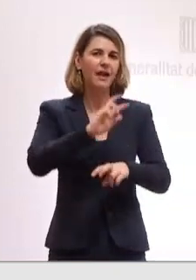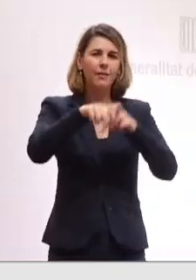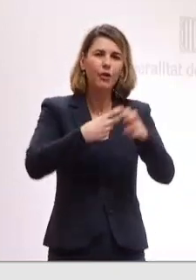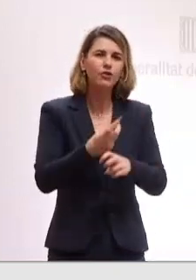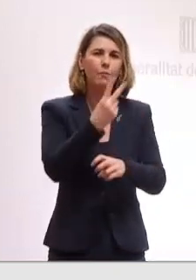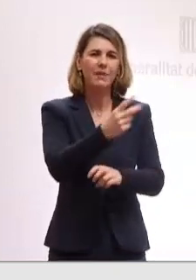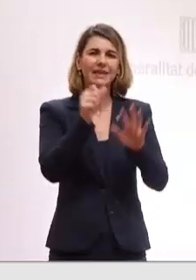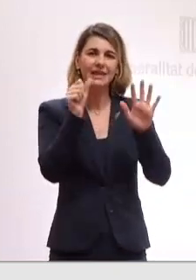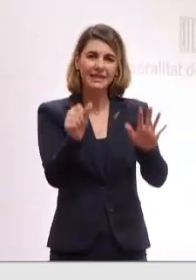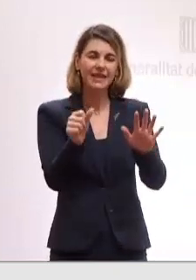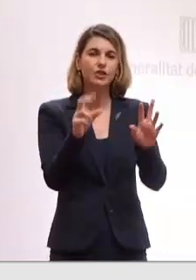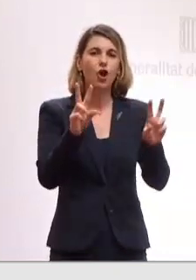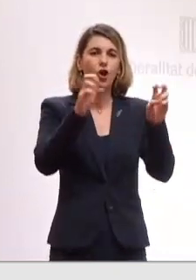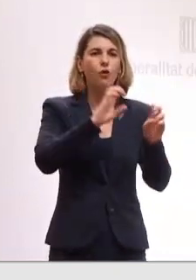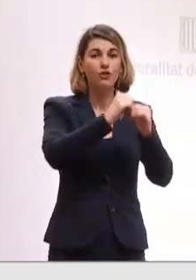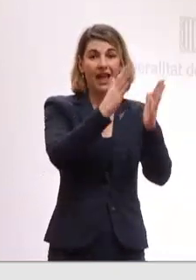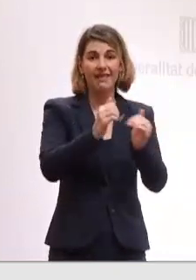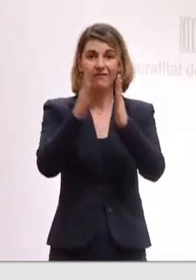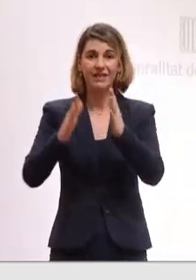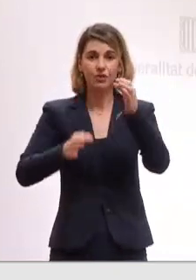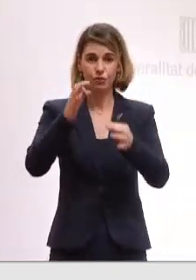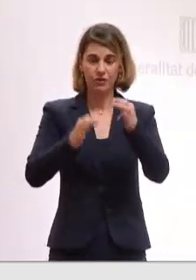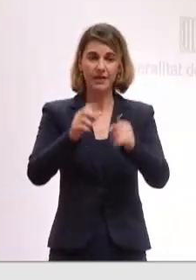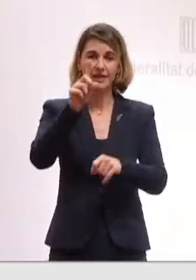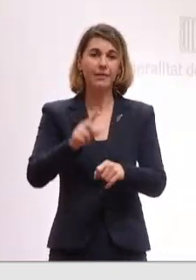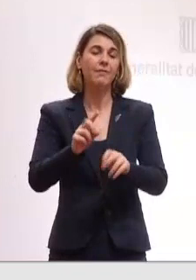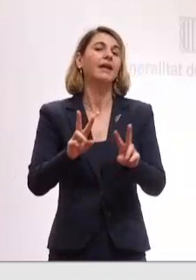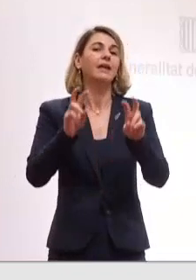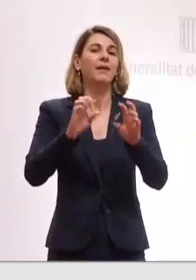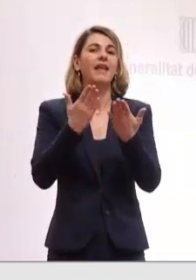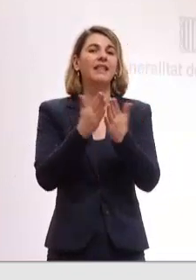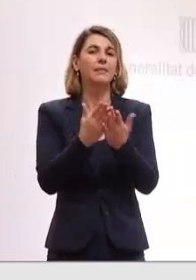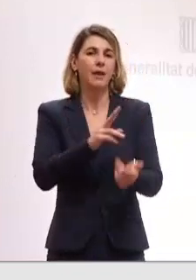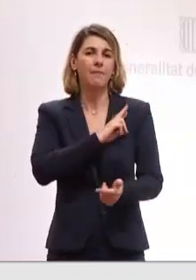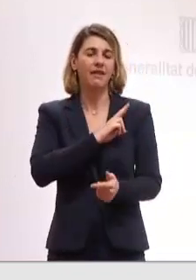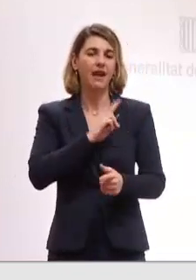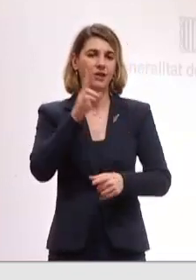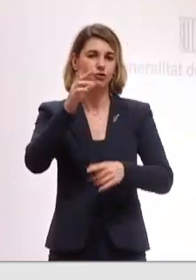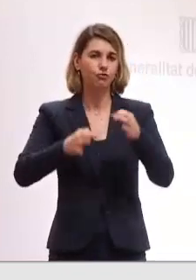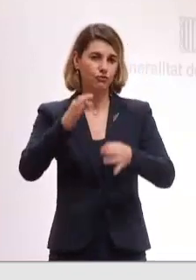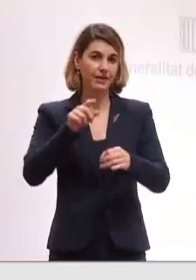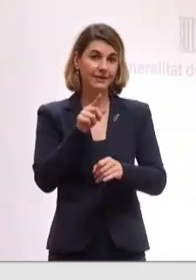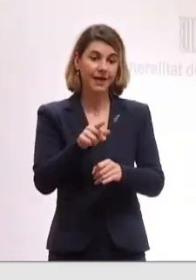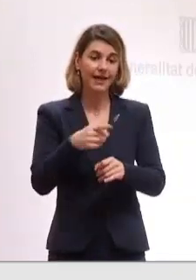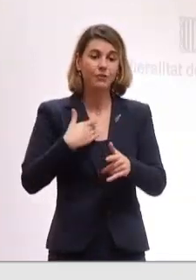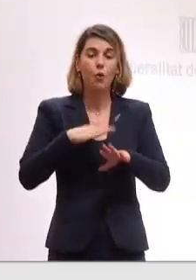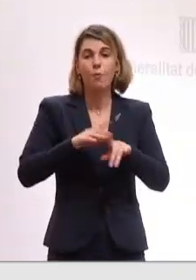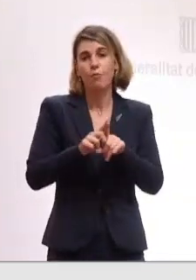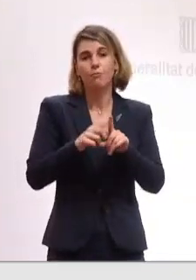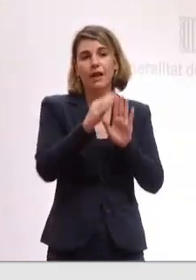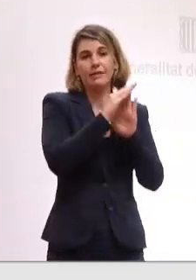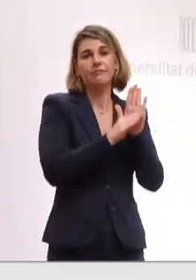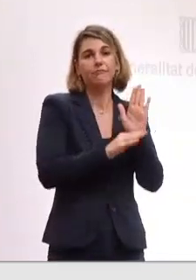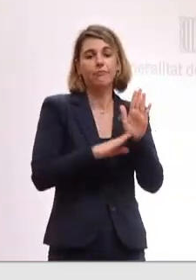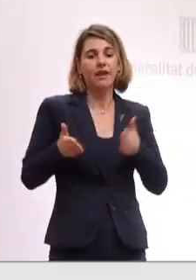de 26 nous edificis judicials i va elaborar el llibre Perd de la justícia, que marcava el camí a seguir per